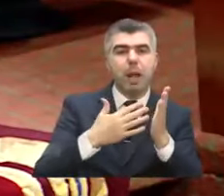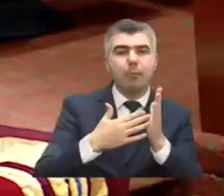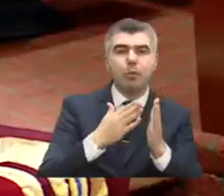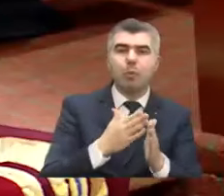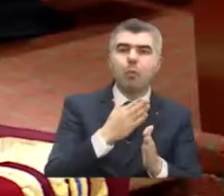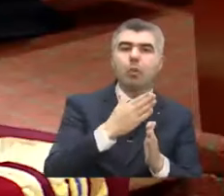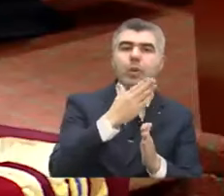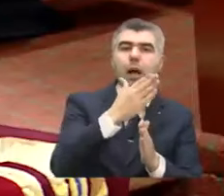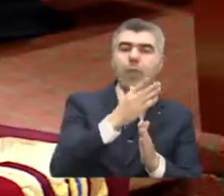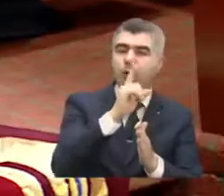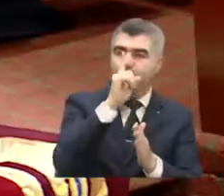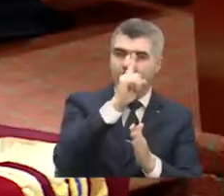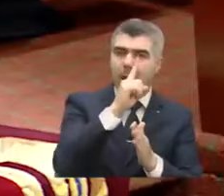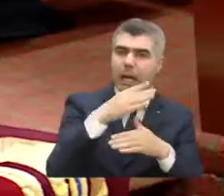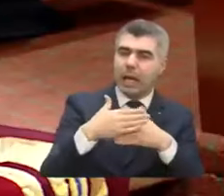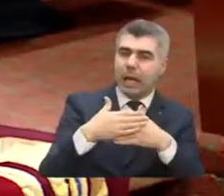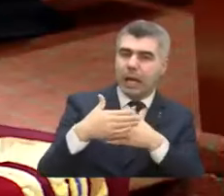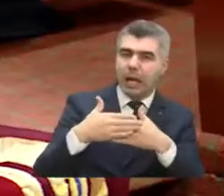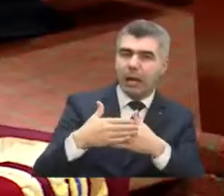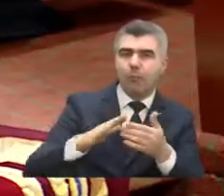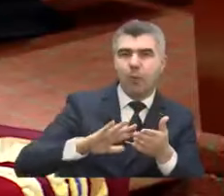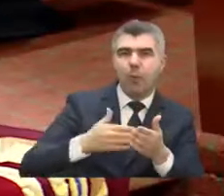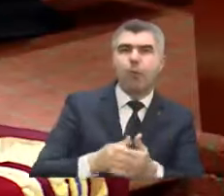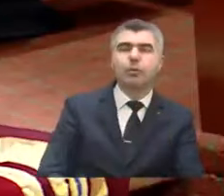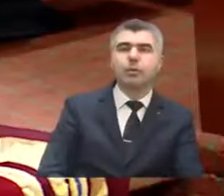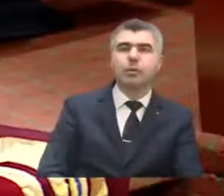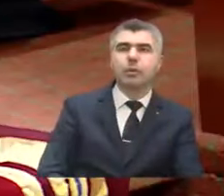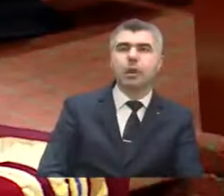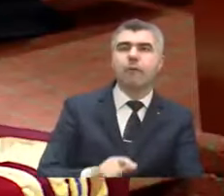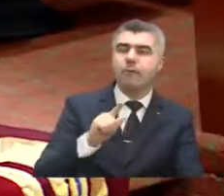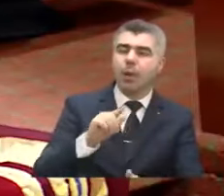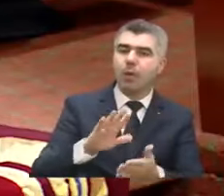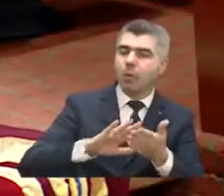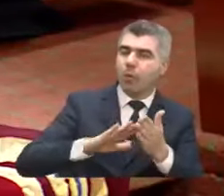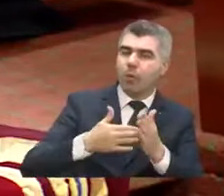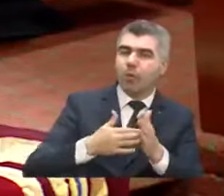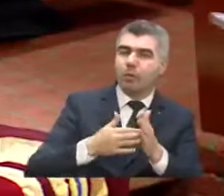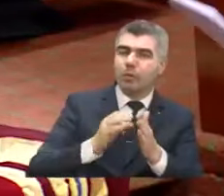المدى القريب والمتوسط التي سوف تصب في نفس التوجه.